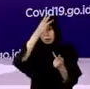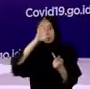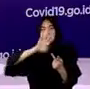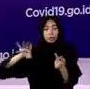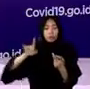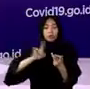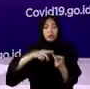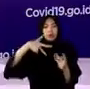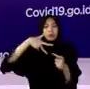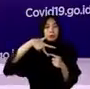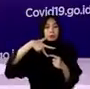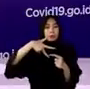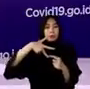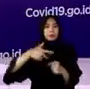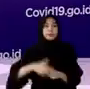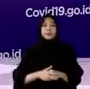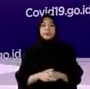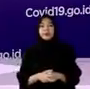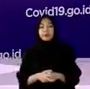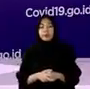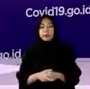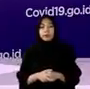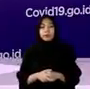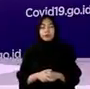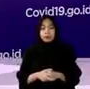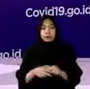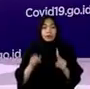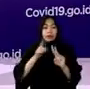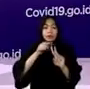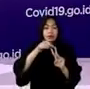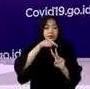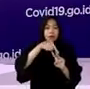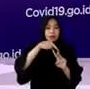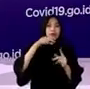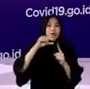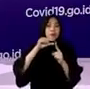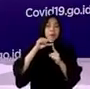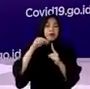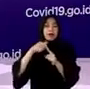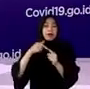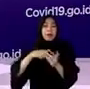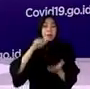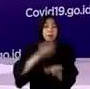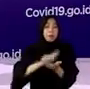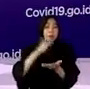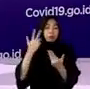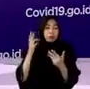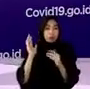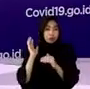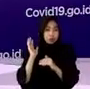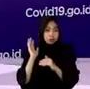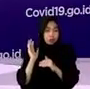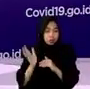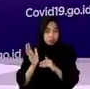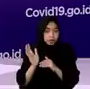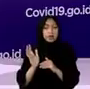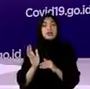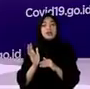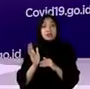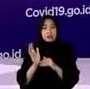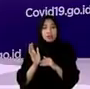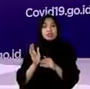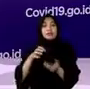Timur, dan Sulawesi Selatan. Untuk itu saya ingatkan bahwa PPKM dan PPKM Mikro terbuka